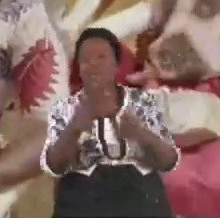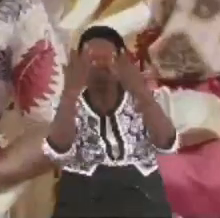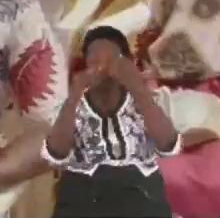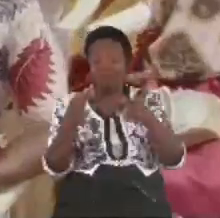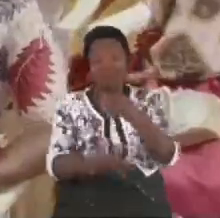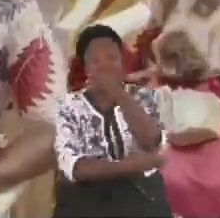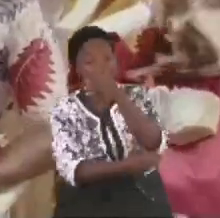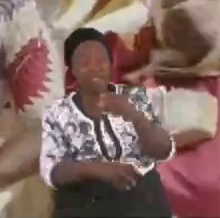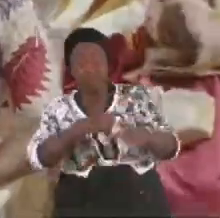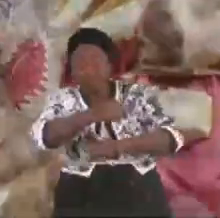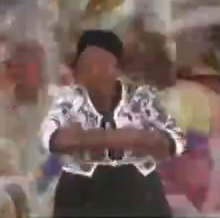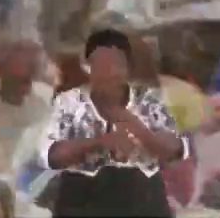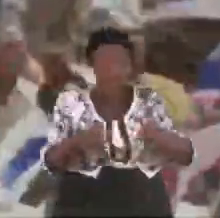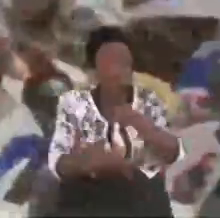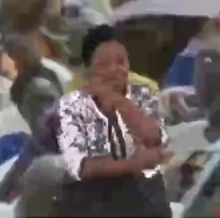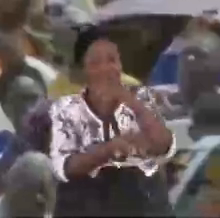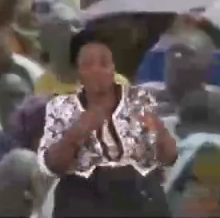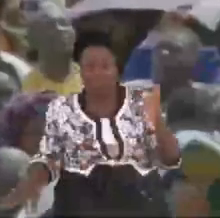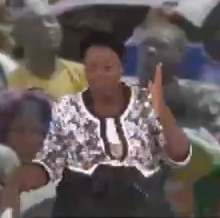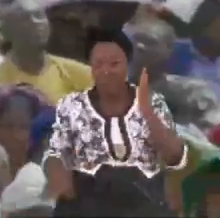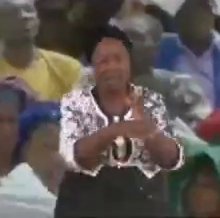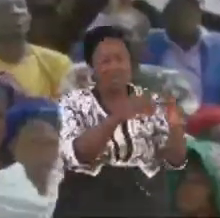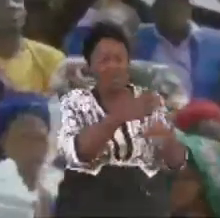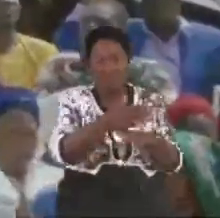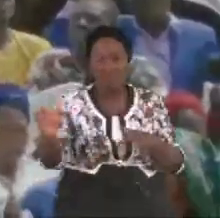Le chagrin de la pauvreté, la souffrance de la pauvreté.